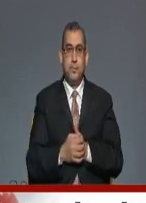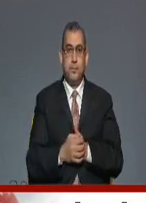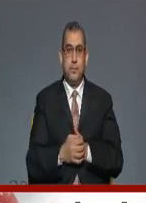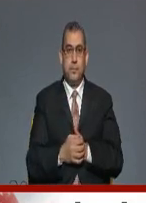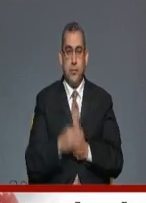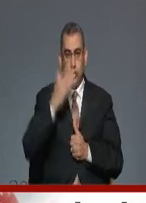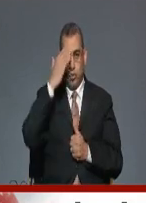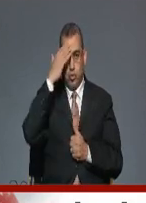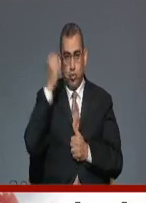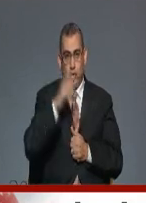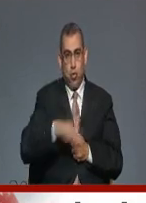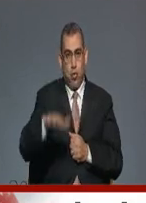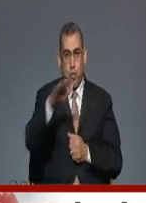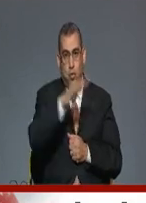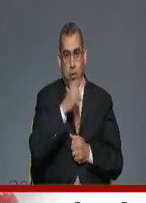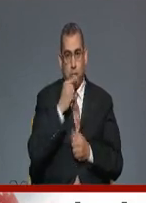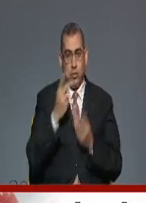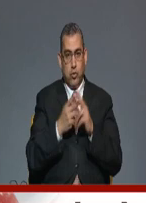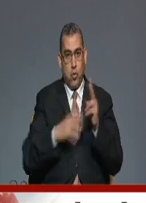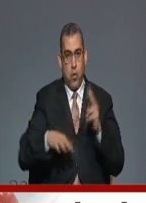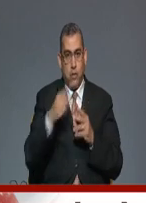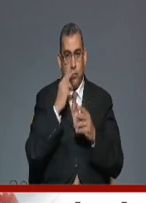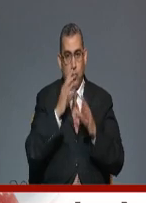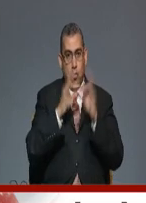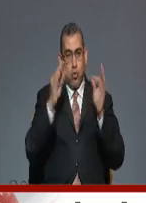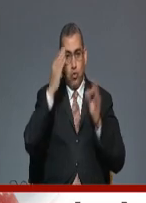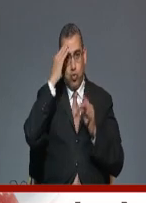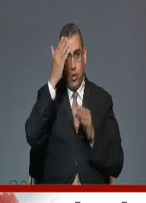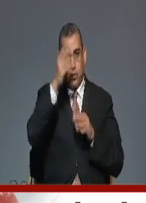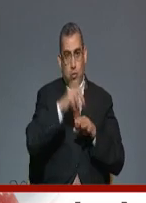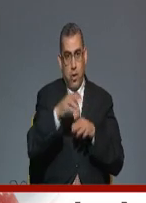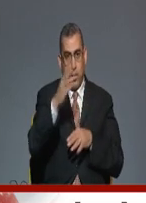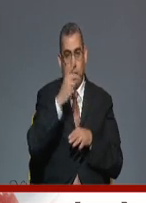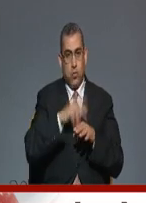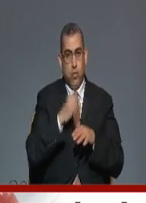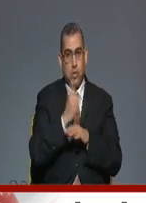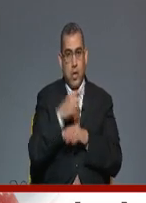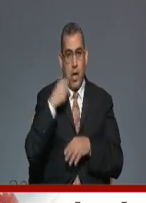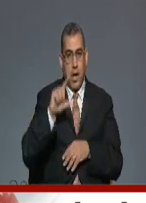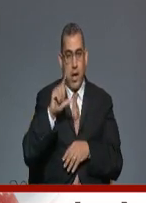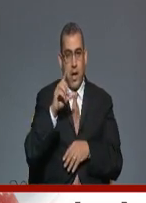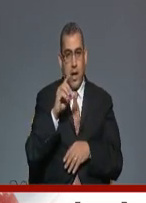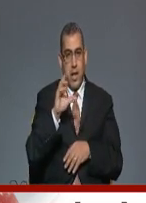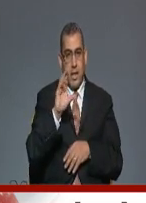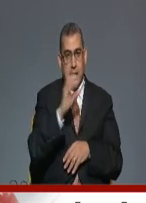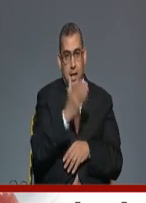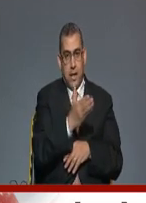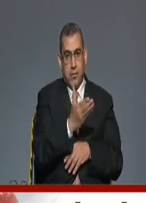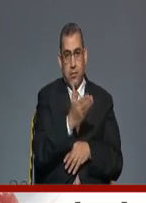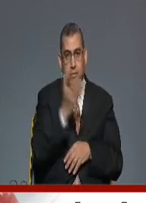شكرا لحضراتكم جميعا على هذا العرض. والسيد الرئيس، نستأذن